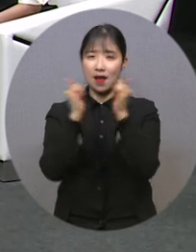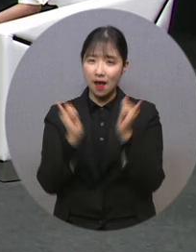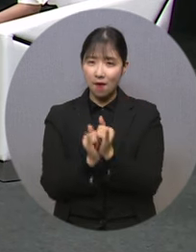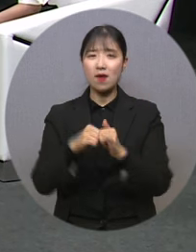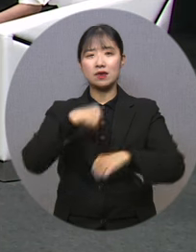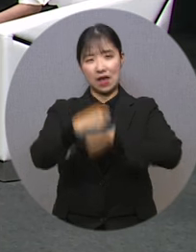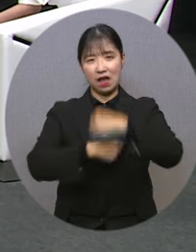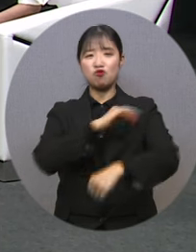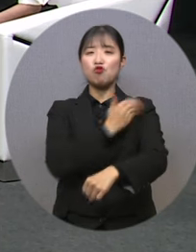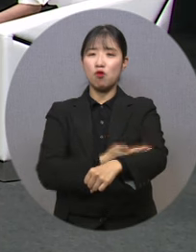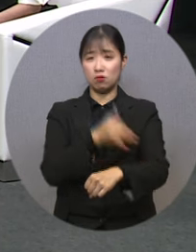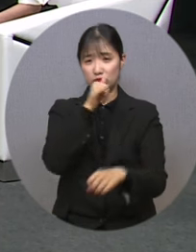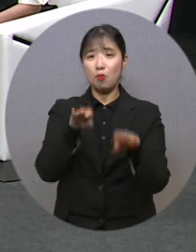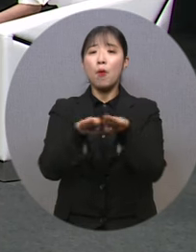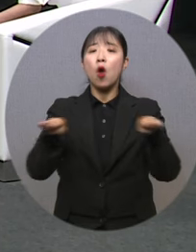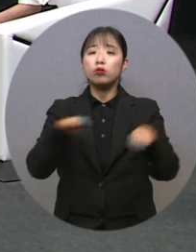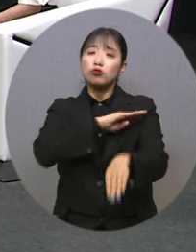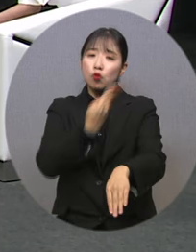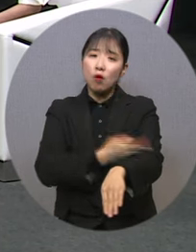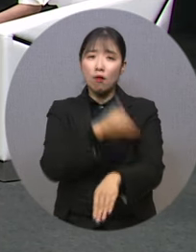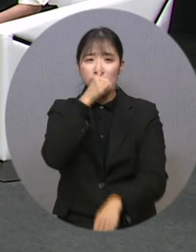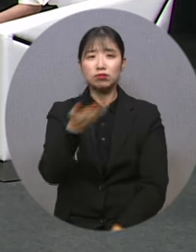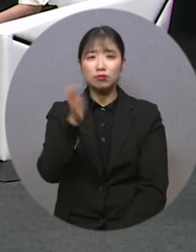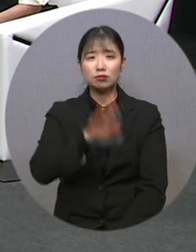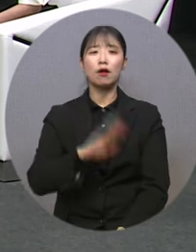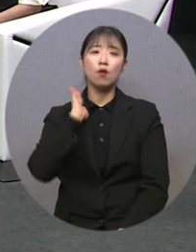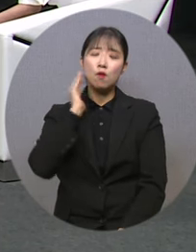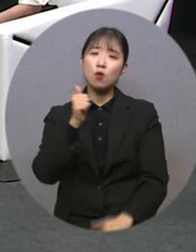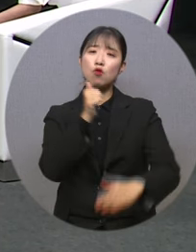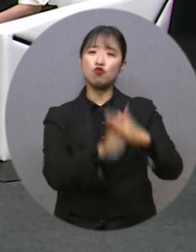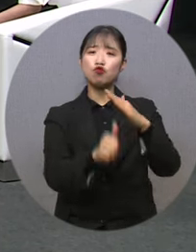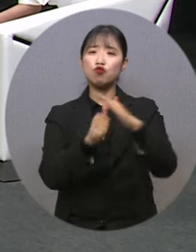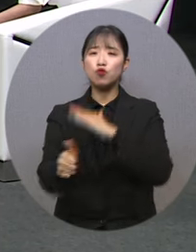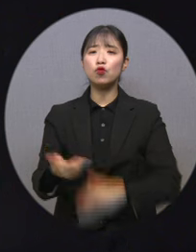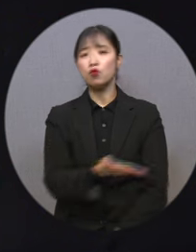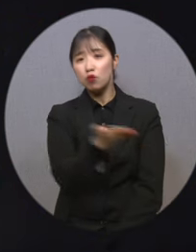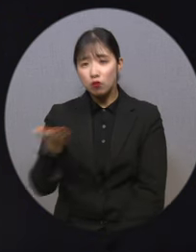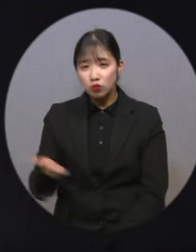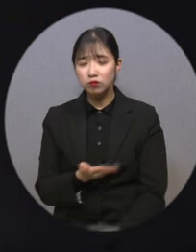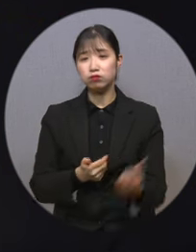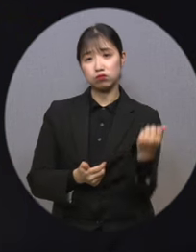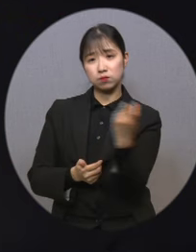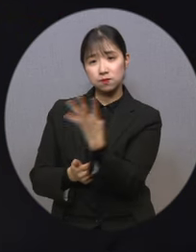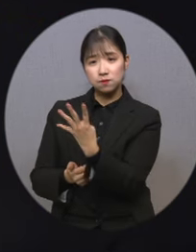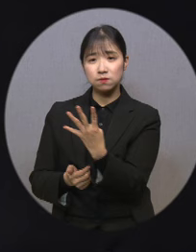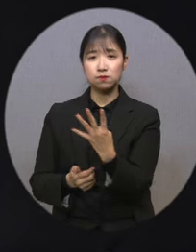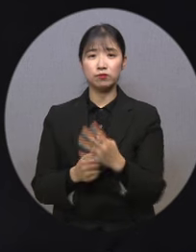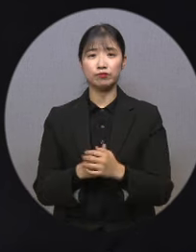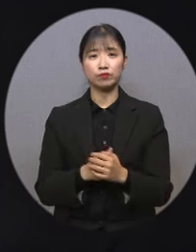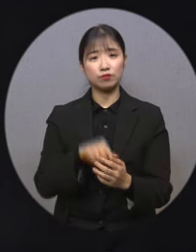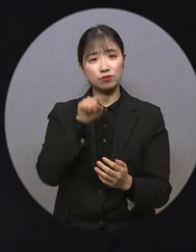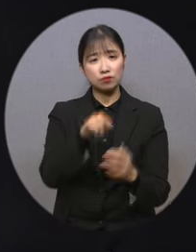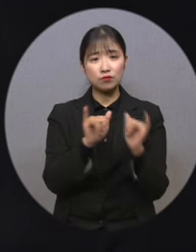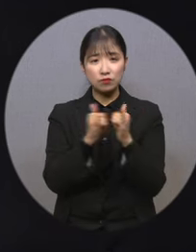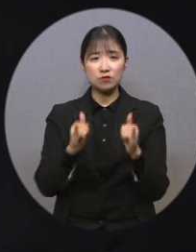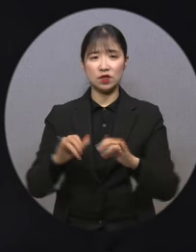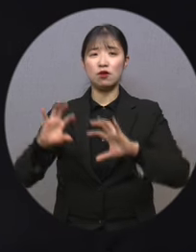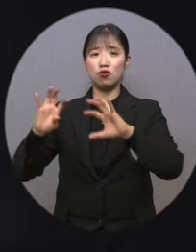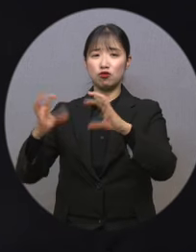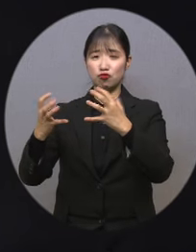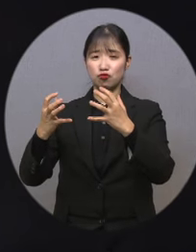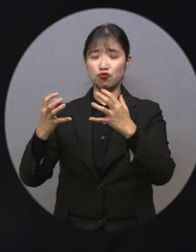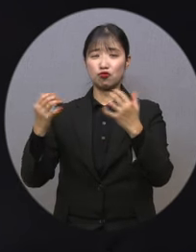평등권이 있어요. 그런데 어떻게 대통령 후보로 나온 사람들에게 그 사람의 국회의원이 많다